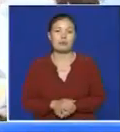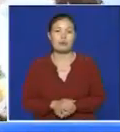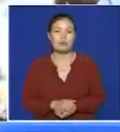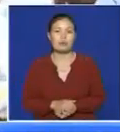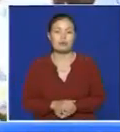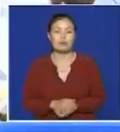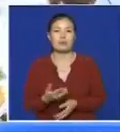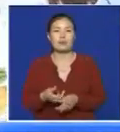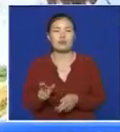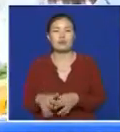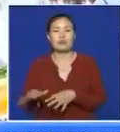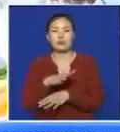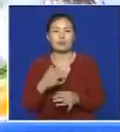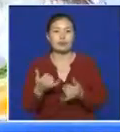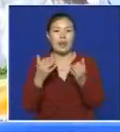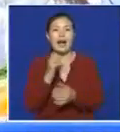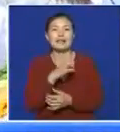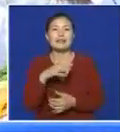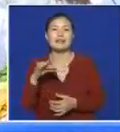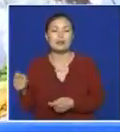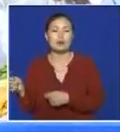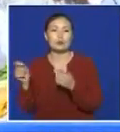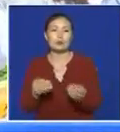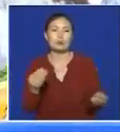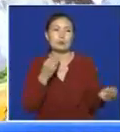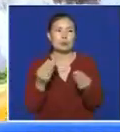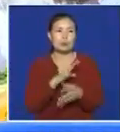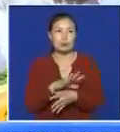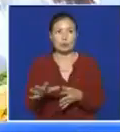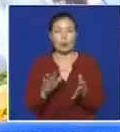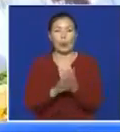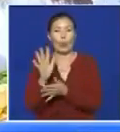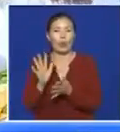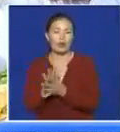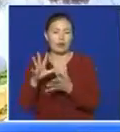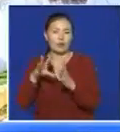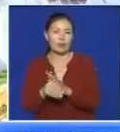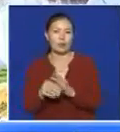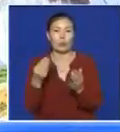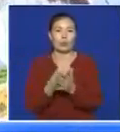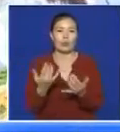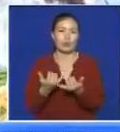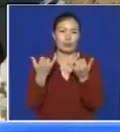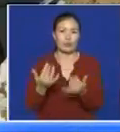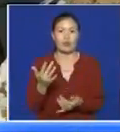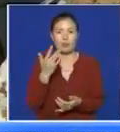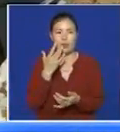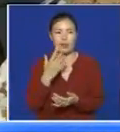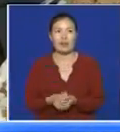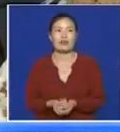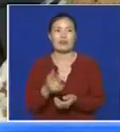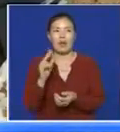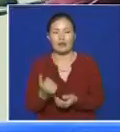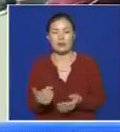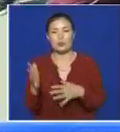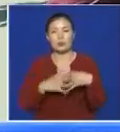стол. Біз бүгін көпшілікке осетин пирогын әкелдік. Бұл тағам негізінен көкөніс қосылып жасалады. Сыйлық қонақтарға ұстамыз. Ұлттық тағамдар